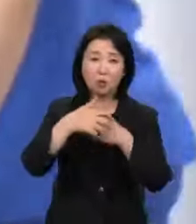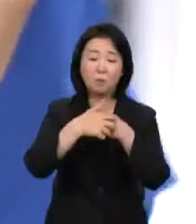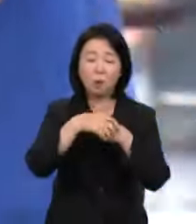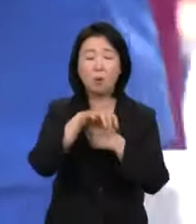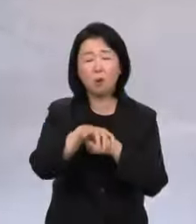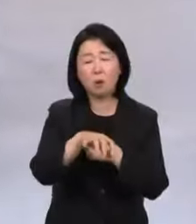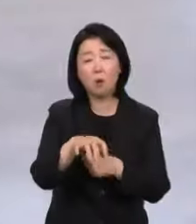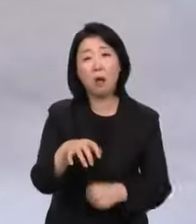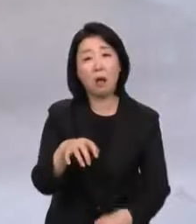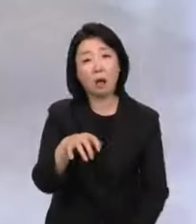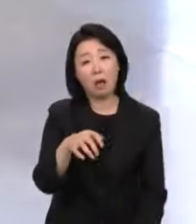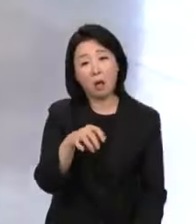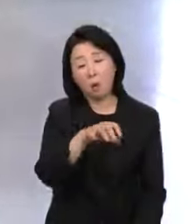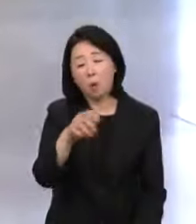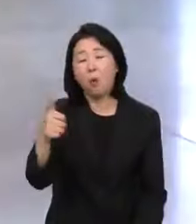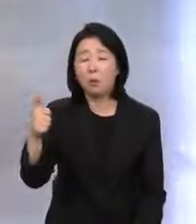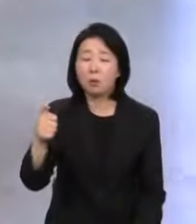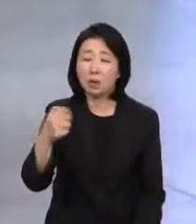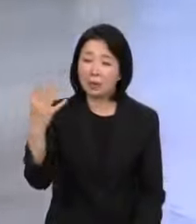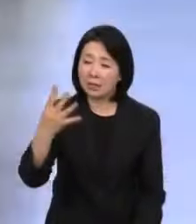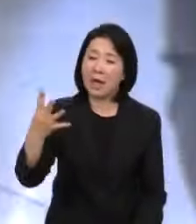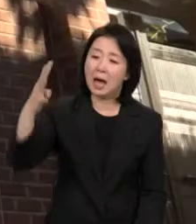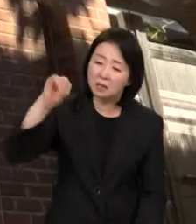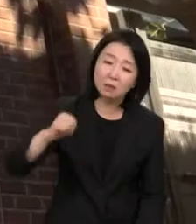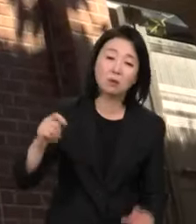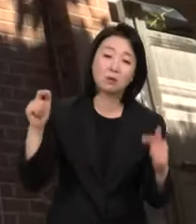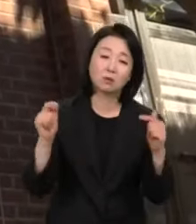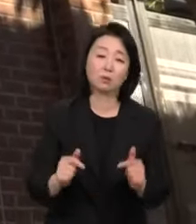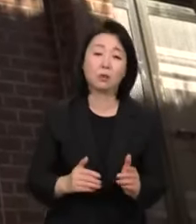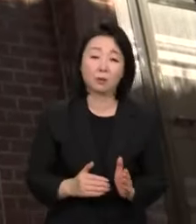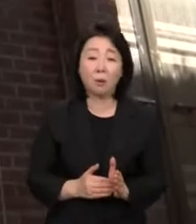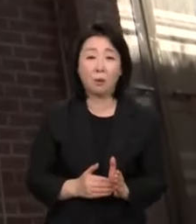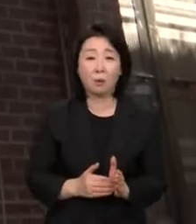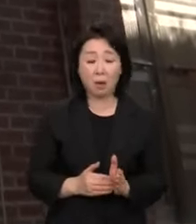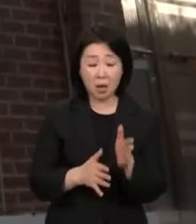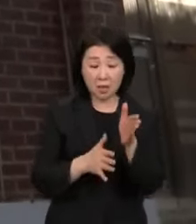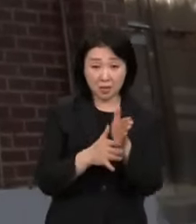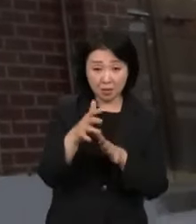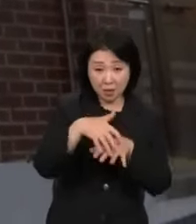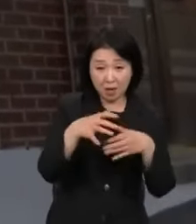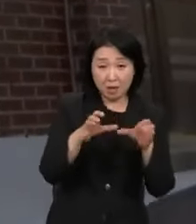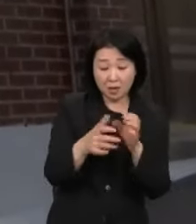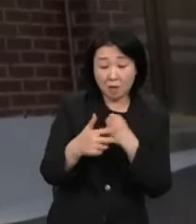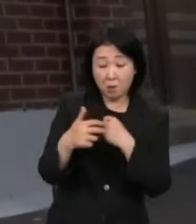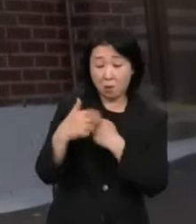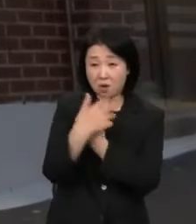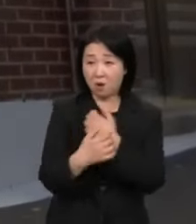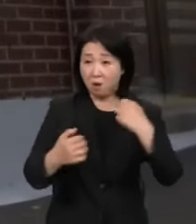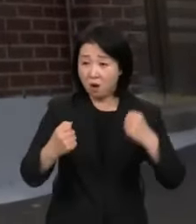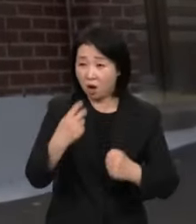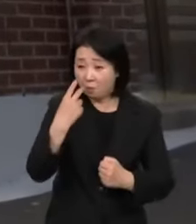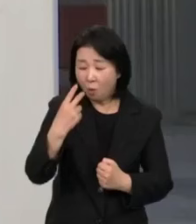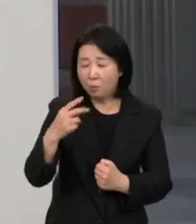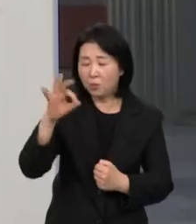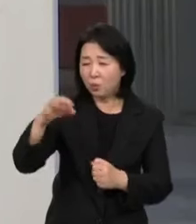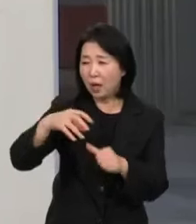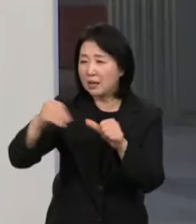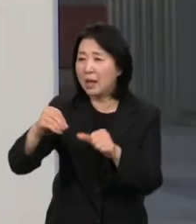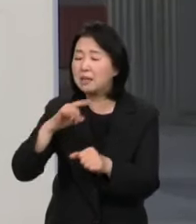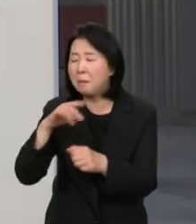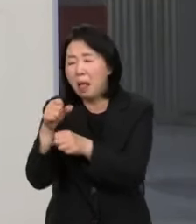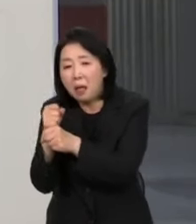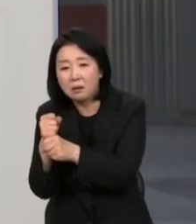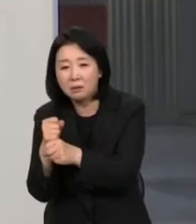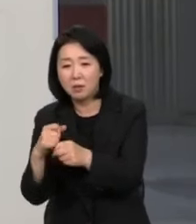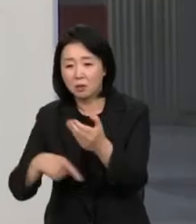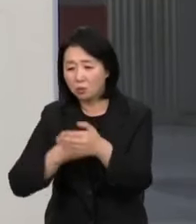수입이 4천억 원 넘게 줄어든 상황입니다. 시민단체는 병원이 건강보험 재정 지원에만 기대고